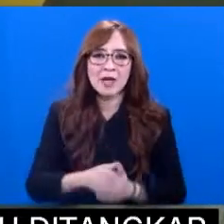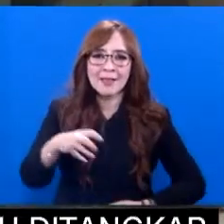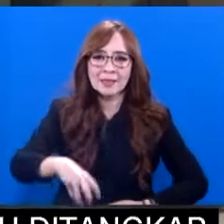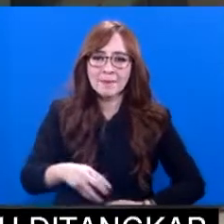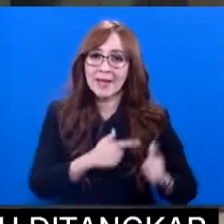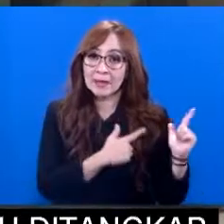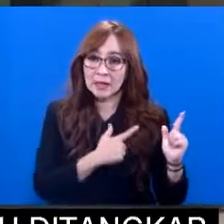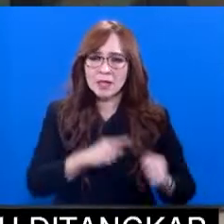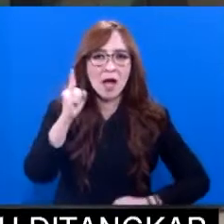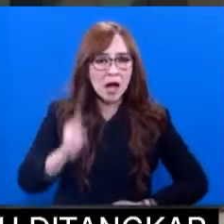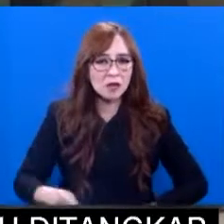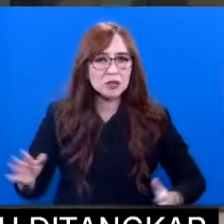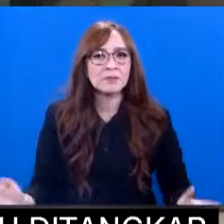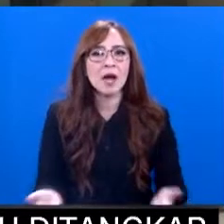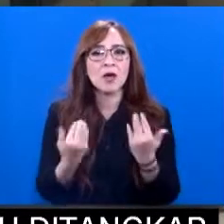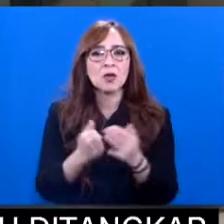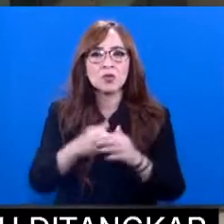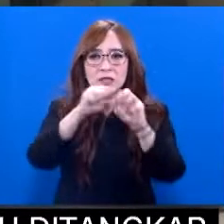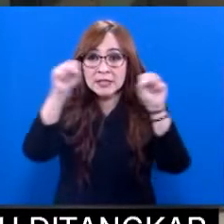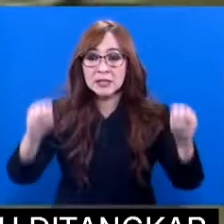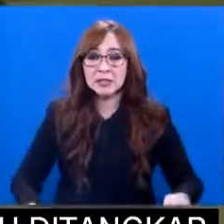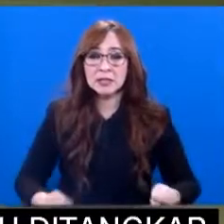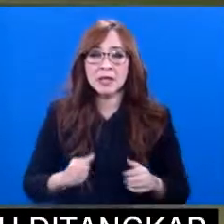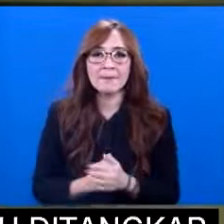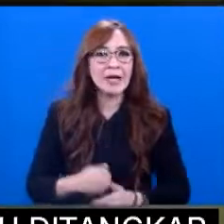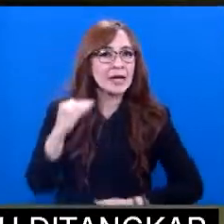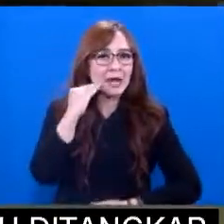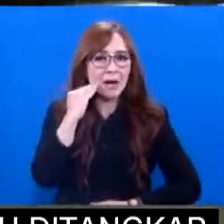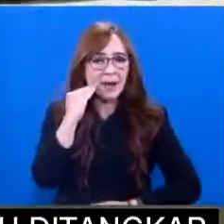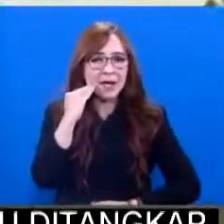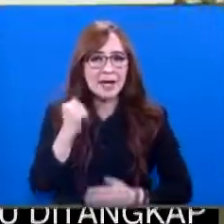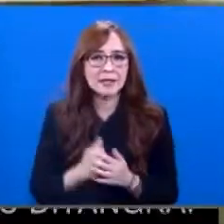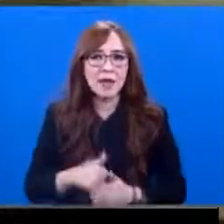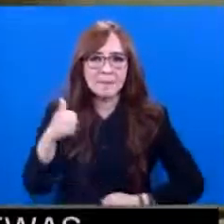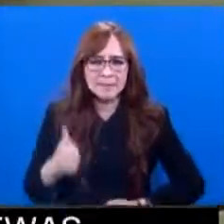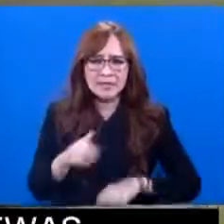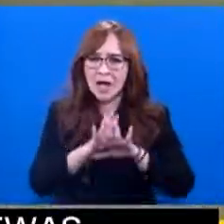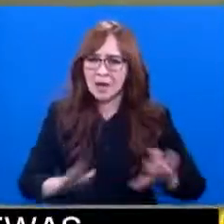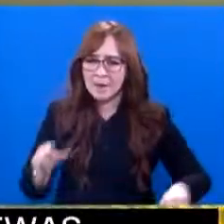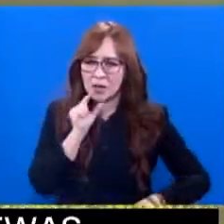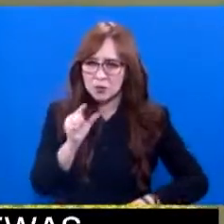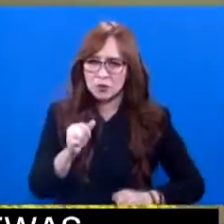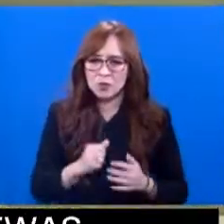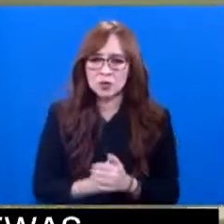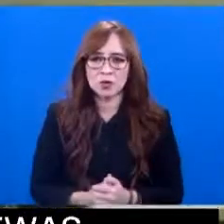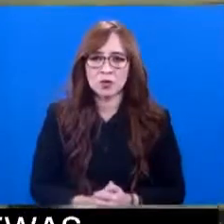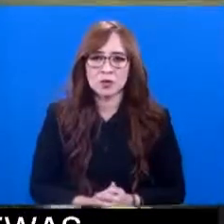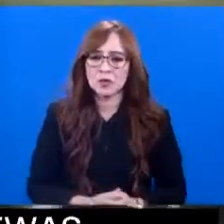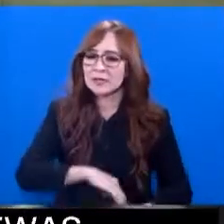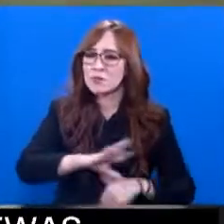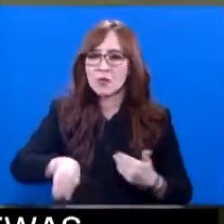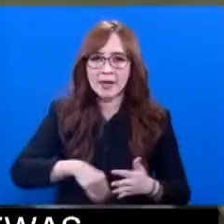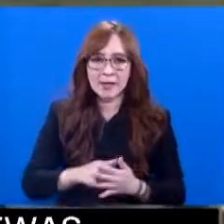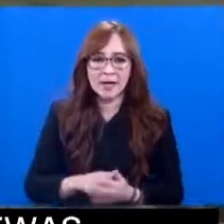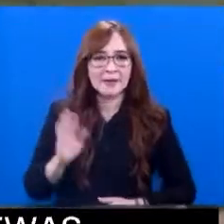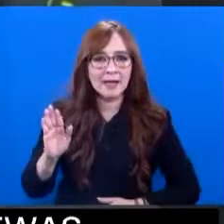juga dibangun sistem pertahanan yang mampu melindungi ibu kota dari serangan darat, laut, dan udara. Karena itu, nantinya akan dibangun Komando Sektor Pertahanan